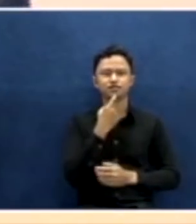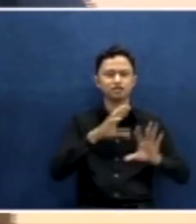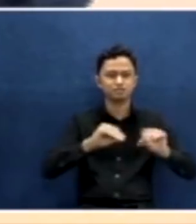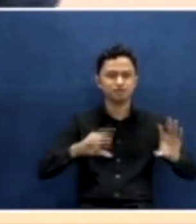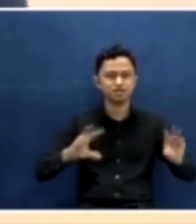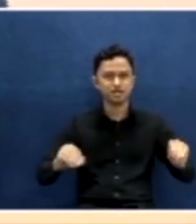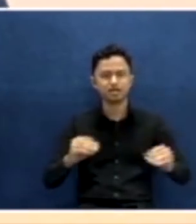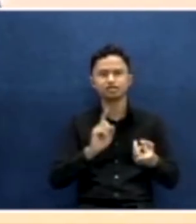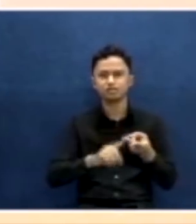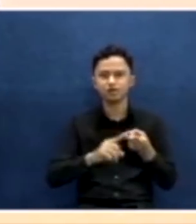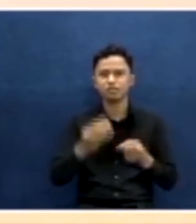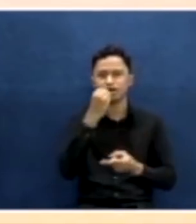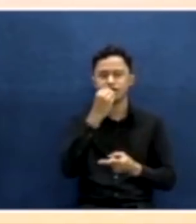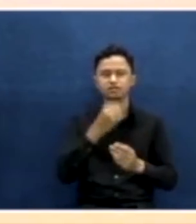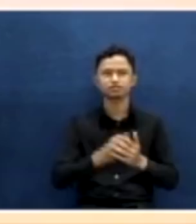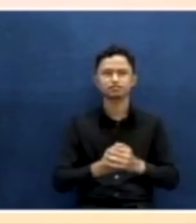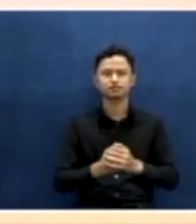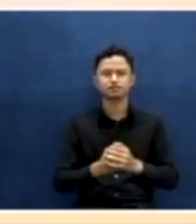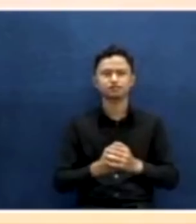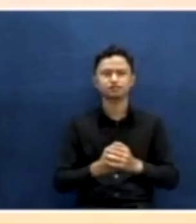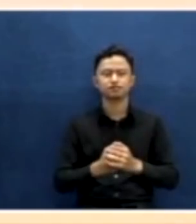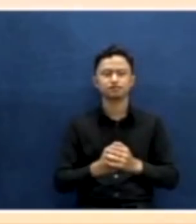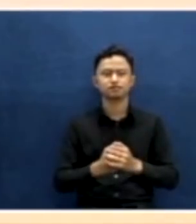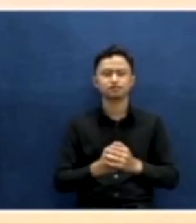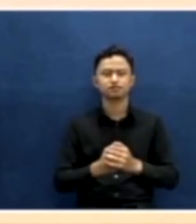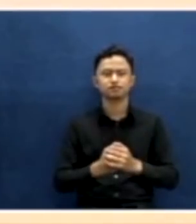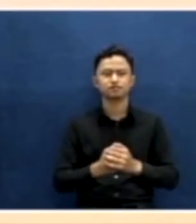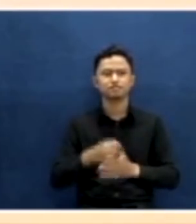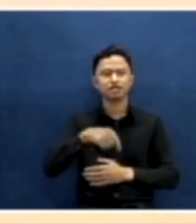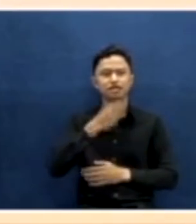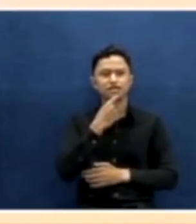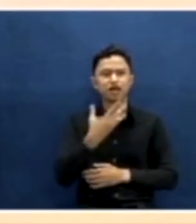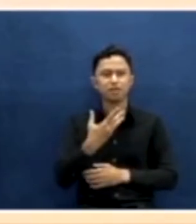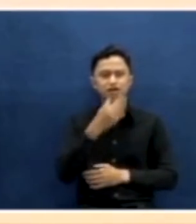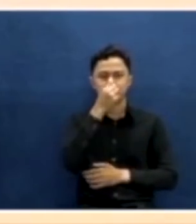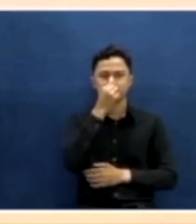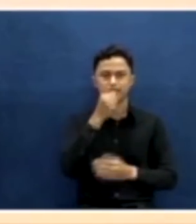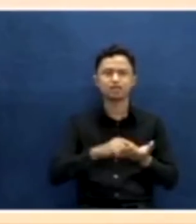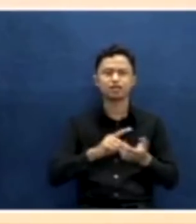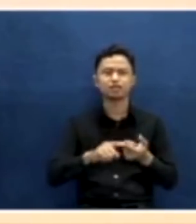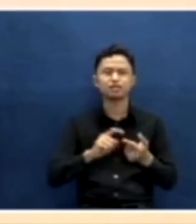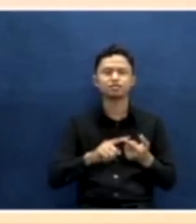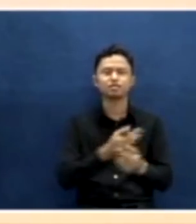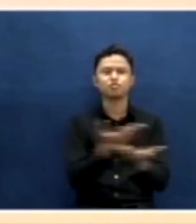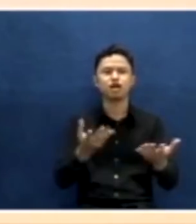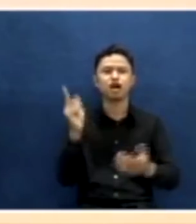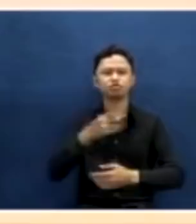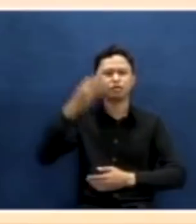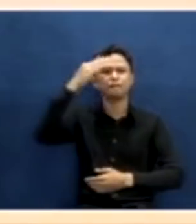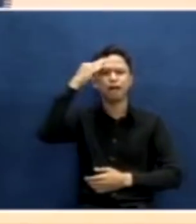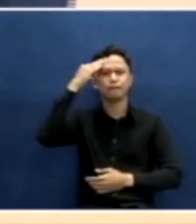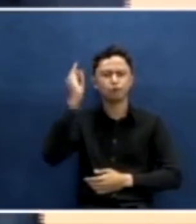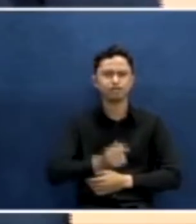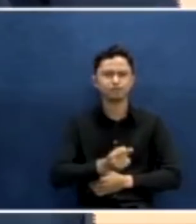urusan makanan kita dan ini merupakan salah satu perkara yang kita harus Imani Dan harusnya kita fahami Insyaallah